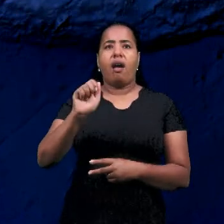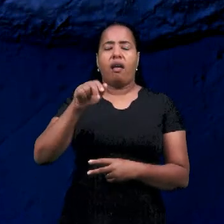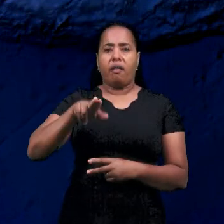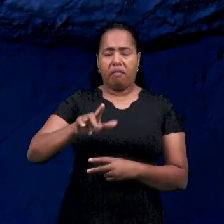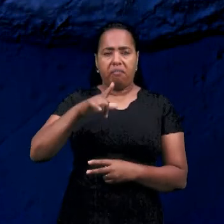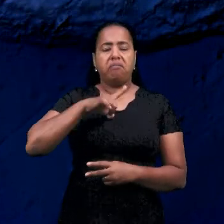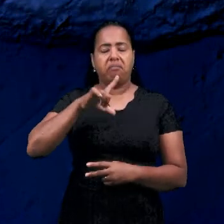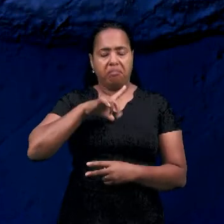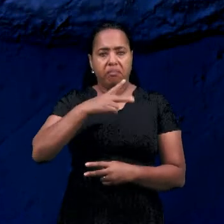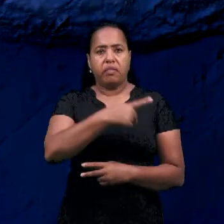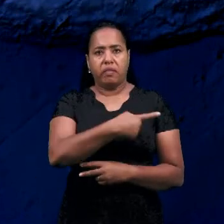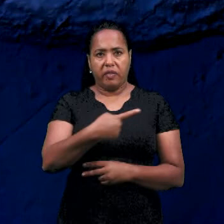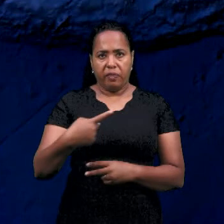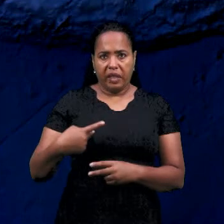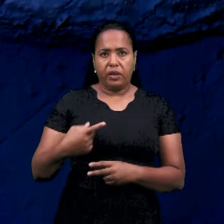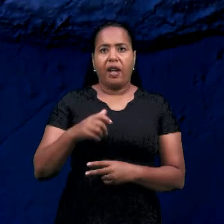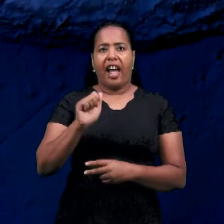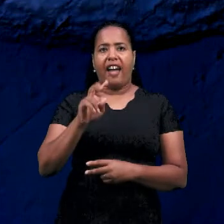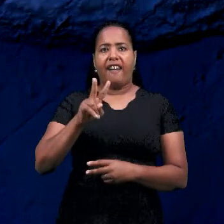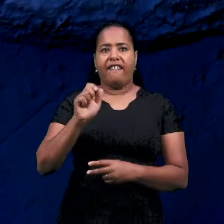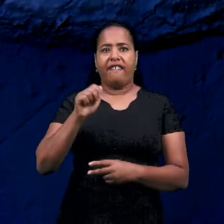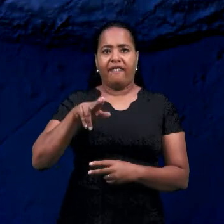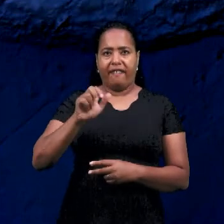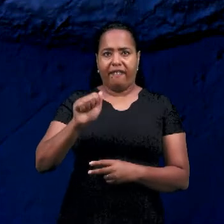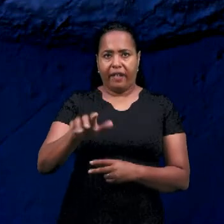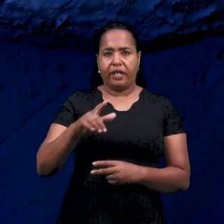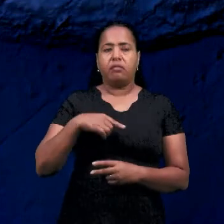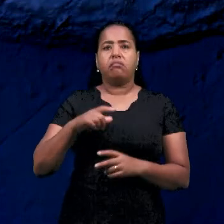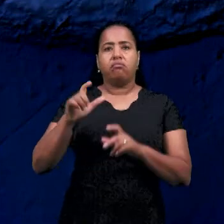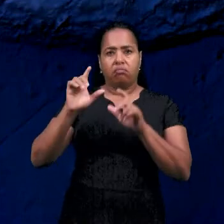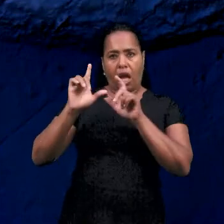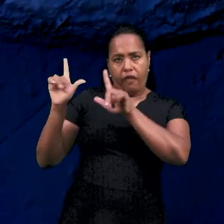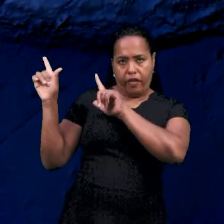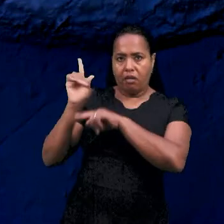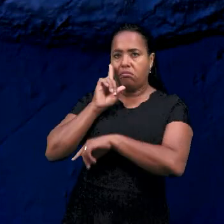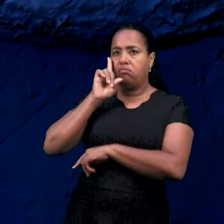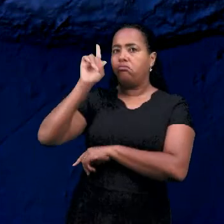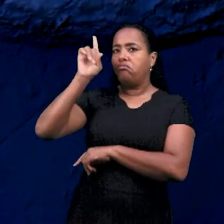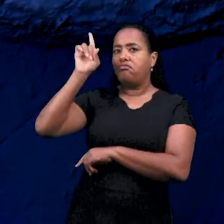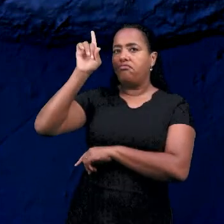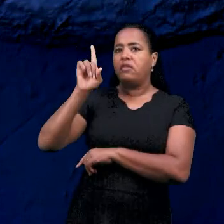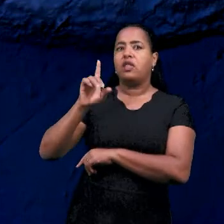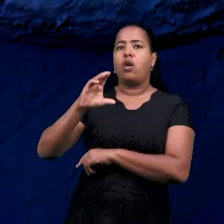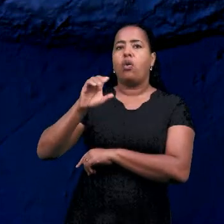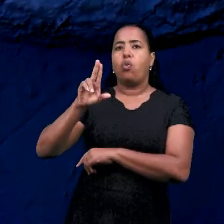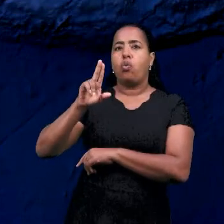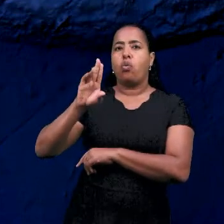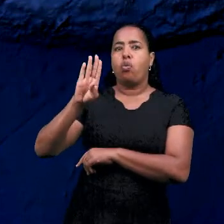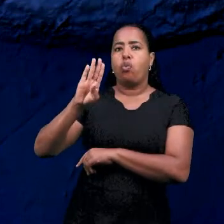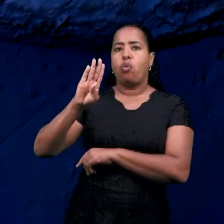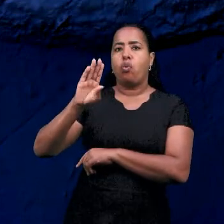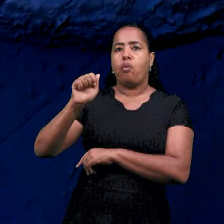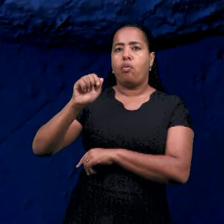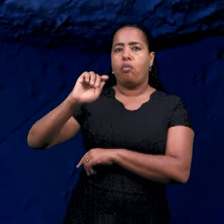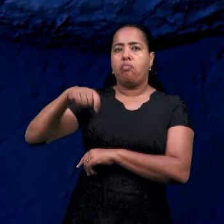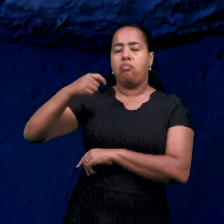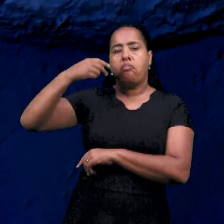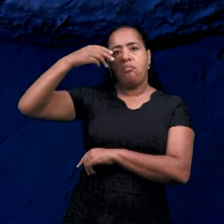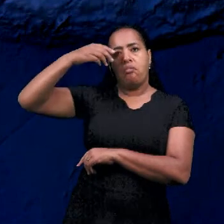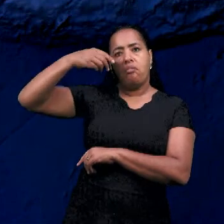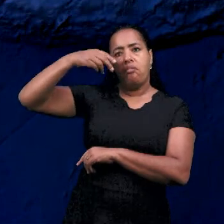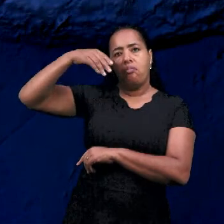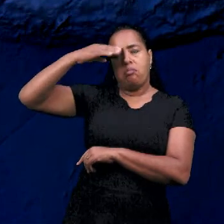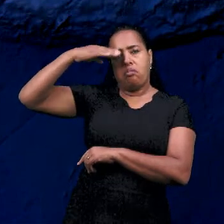un pasteur à La Havane. Vous voyez l'île de Cuba, et au nord, il y a la